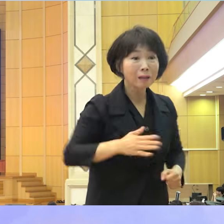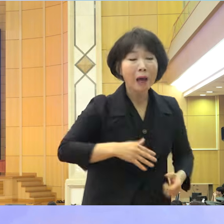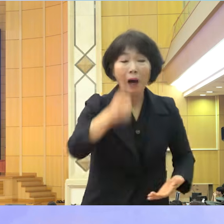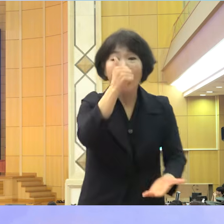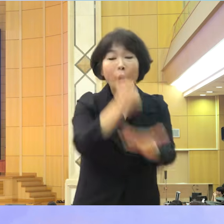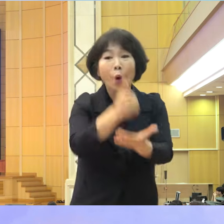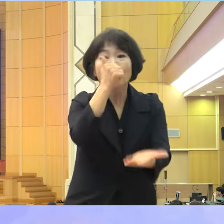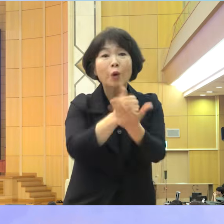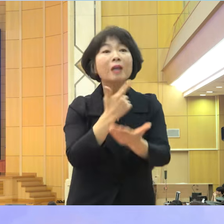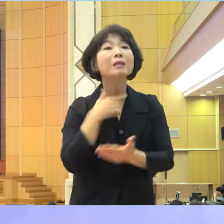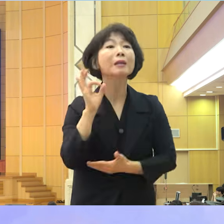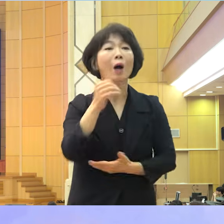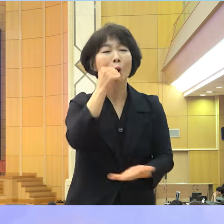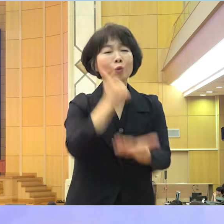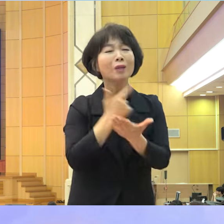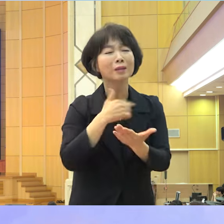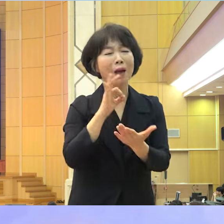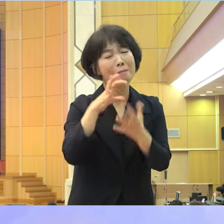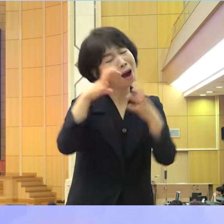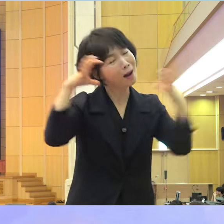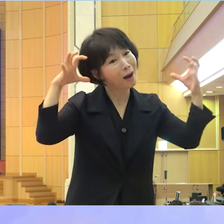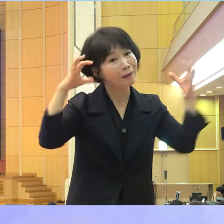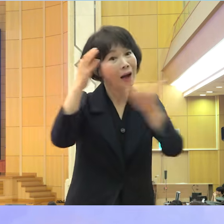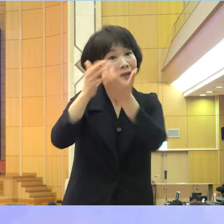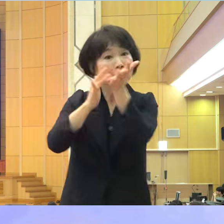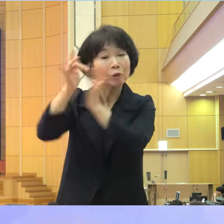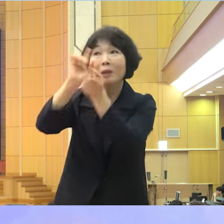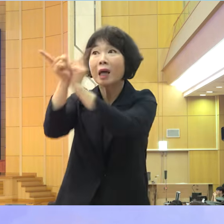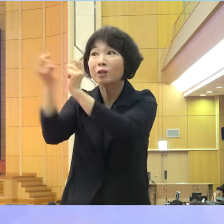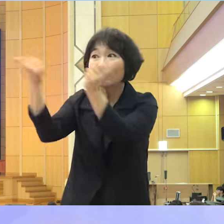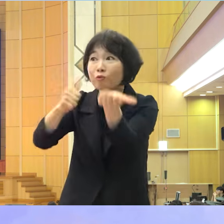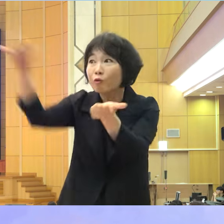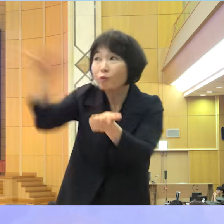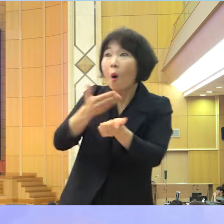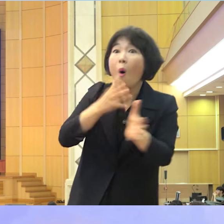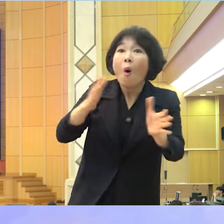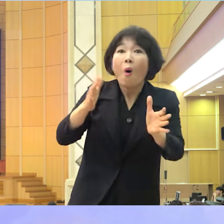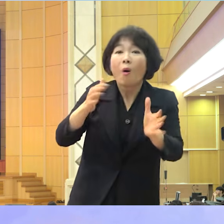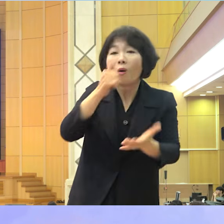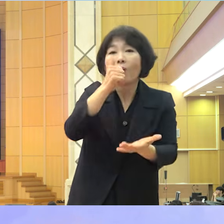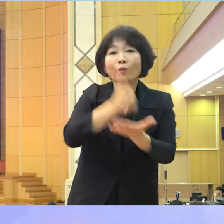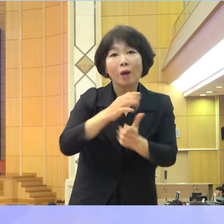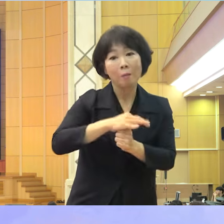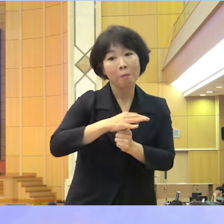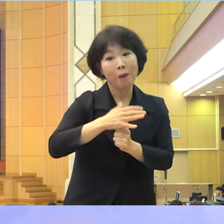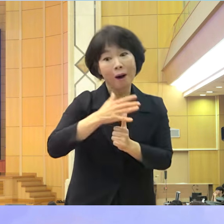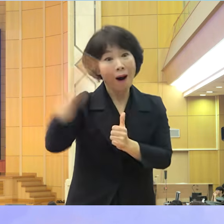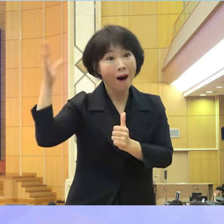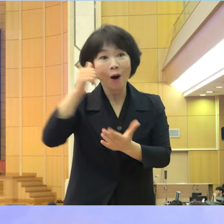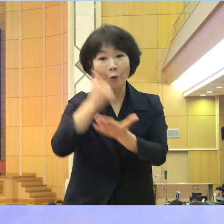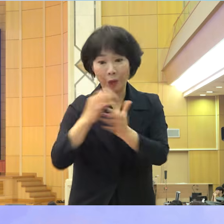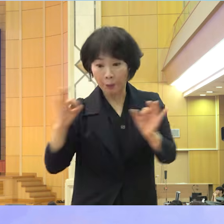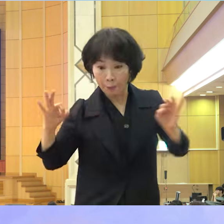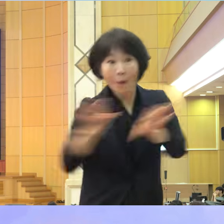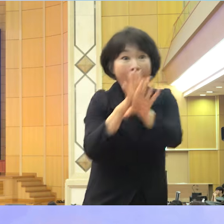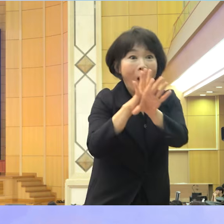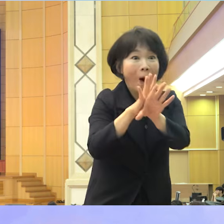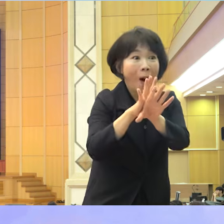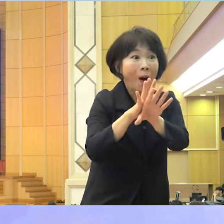죄의 값을 주님이 대신 갚기 위해서 죽어줬으니 죄성 사망이니까 내 죄는 없어진